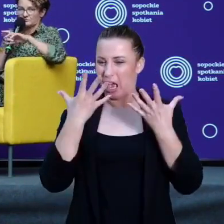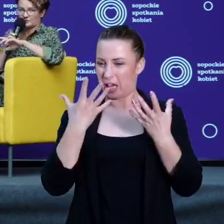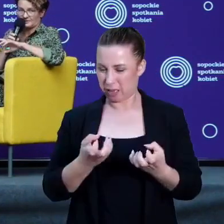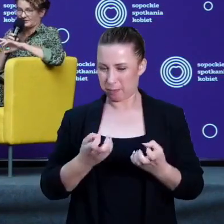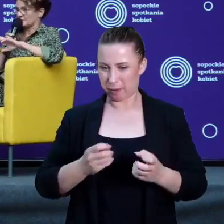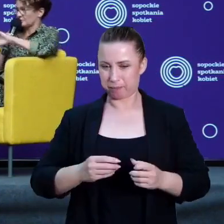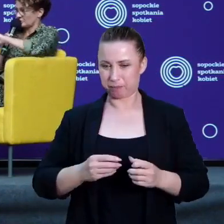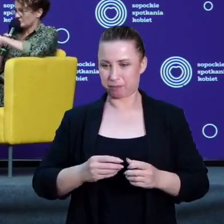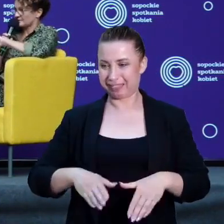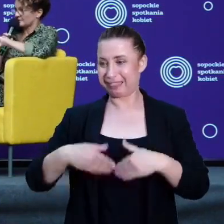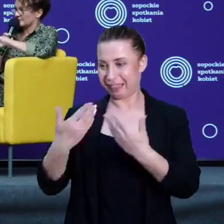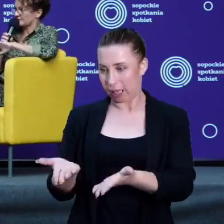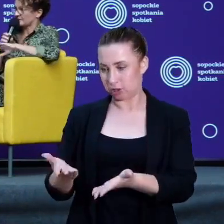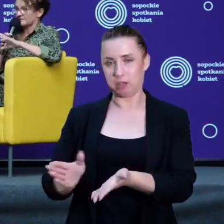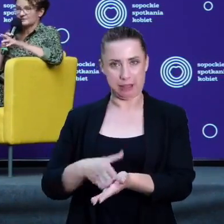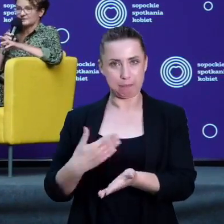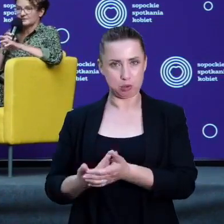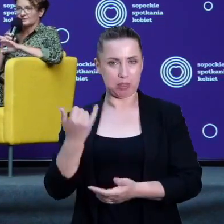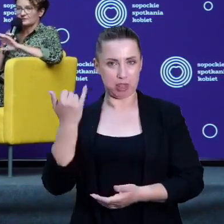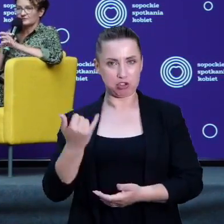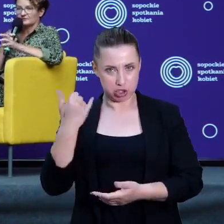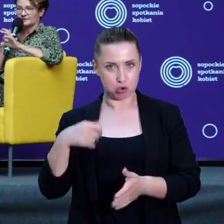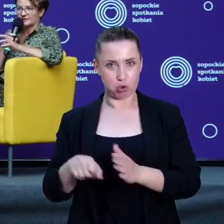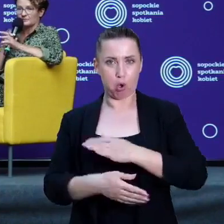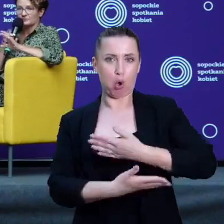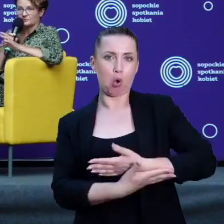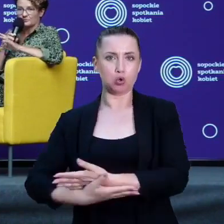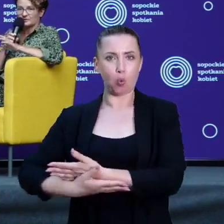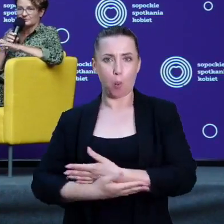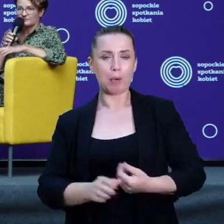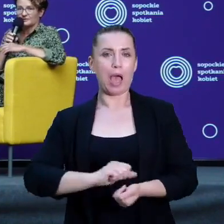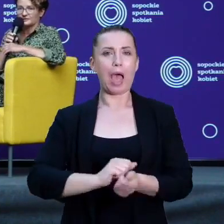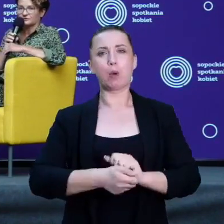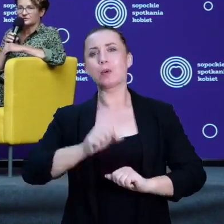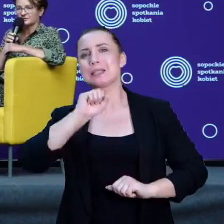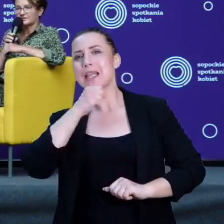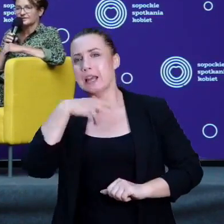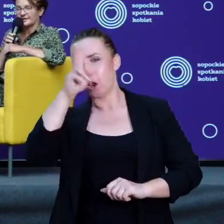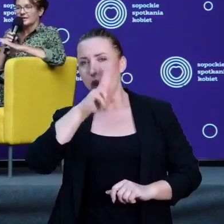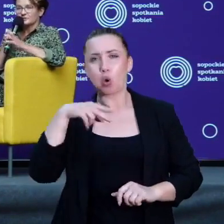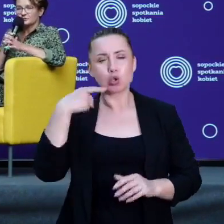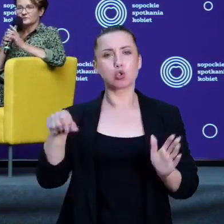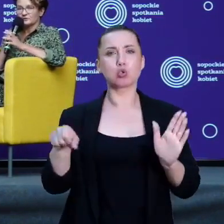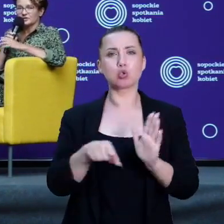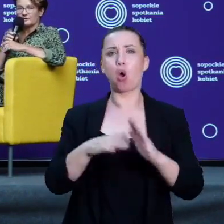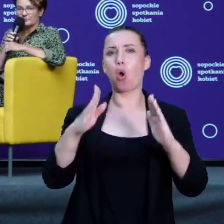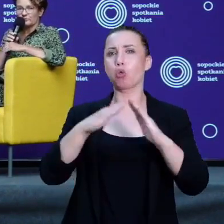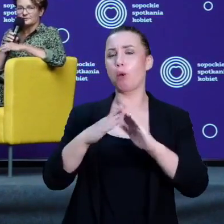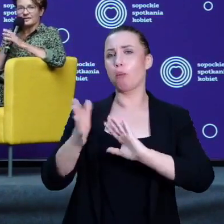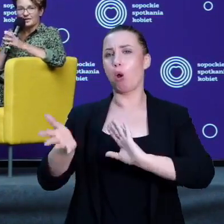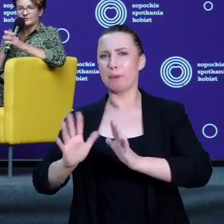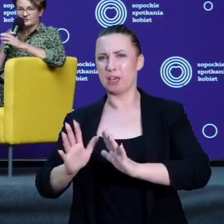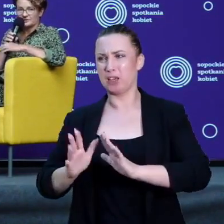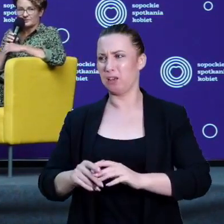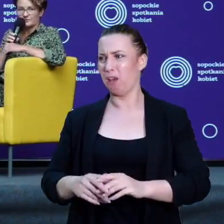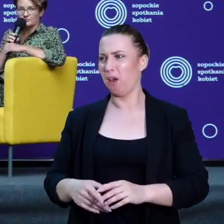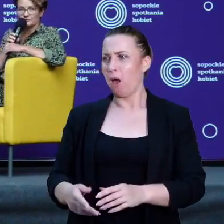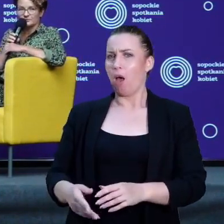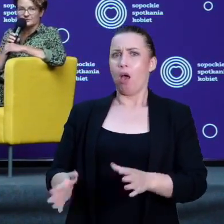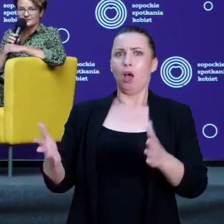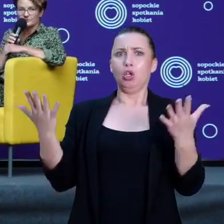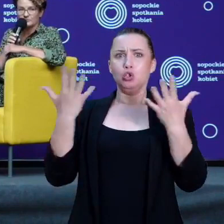nad dzieckiem, czy nad starszym rodzicem, tak, jest takie mocno piętnowane, no, że jednak w sumie to trzeba byłoby najlepiej